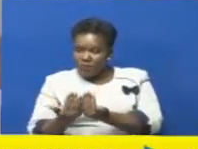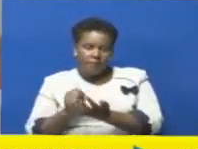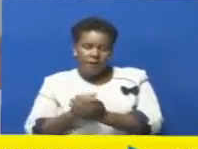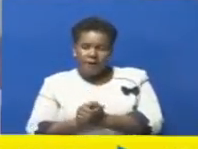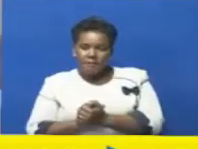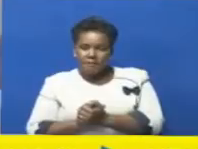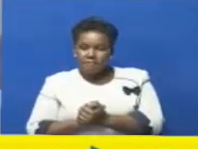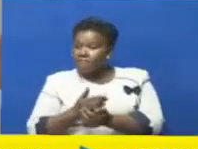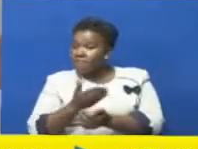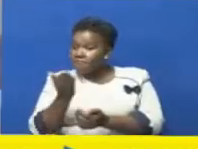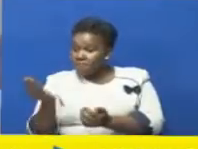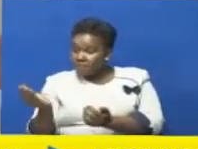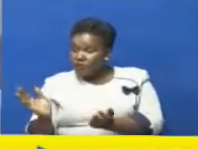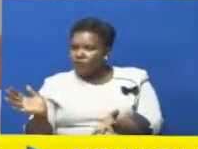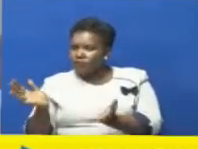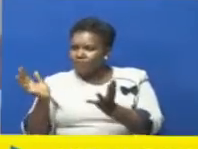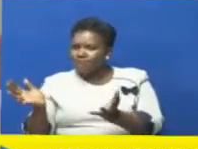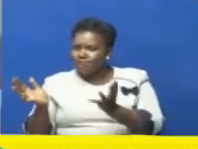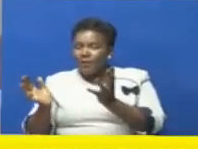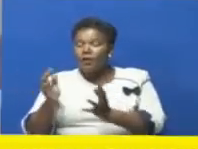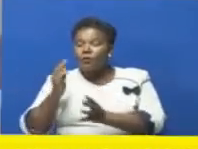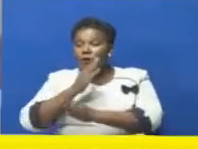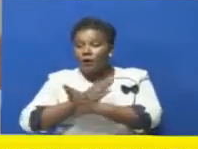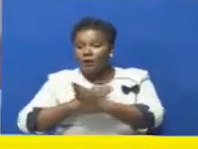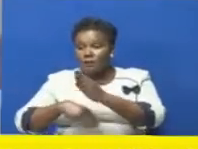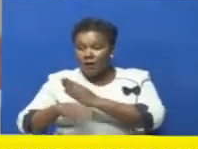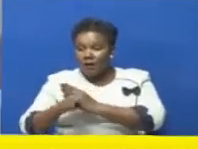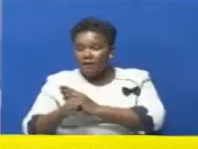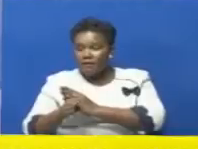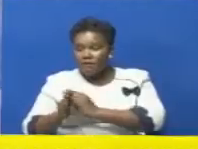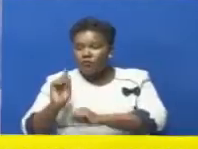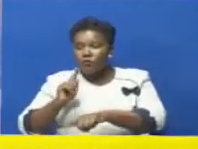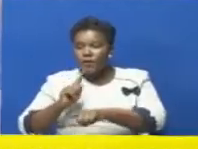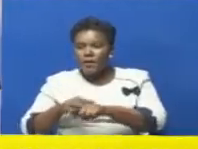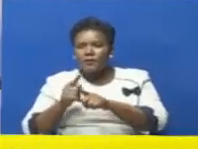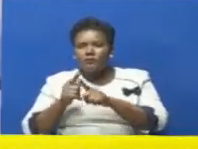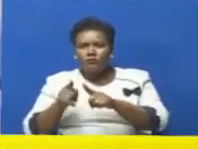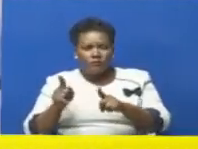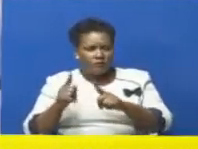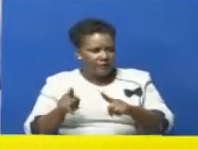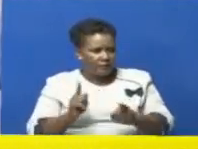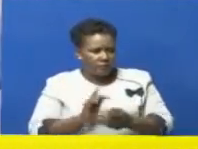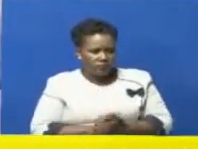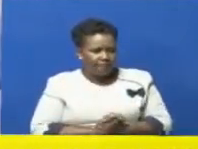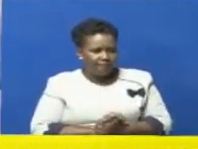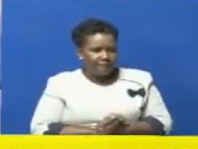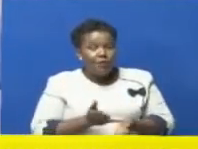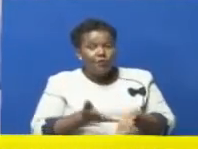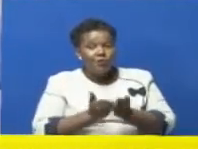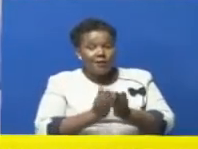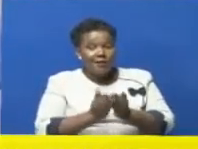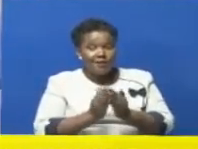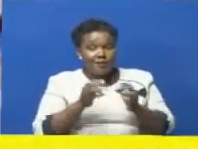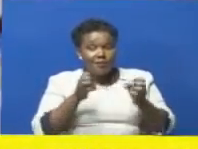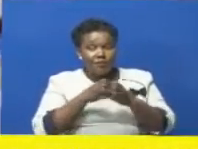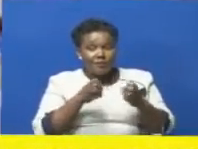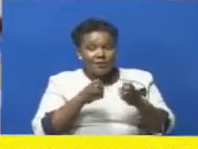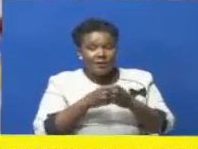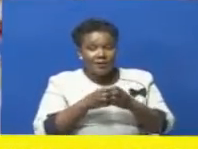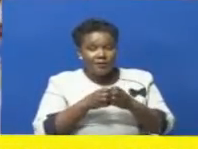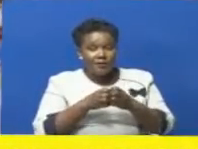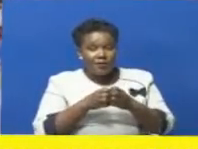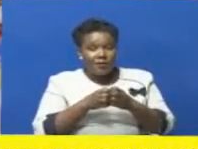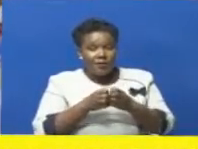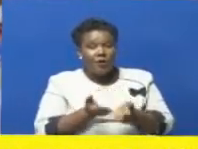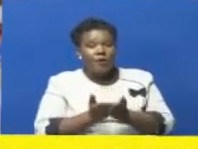kwa nyakati tofauti tofauti kadiri tunavyopata nafasi. Mkutano huo wa wadau wa afya ya macho unafanyika jijini Dodoma kwa